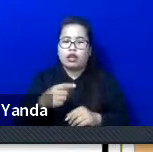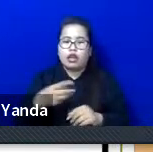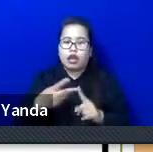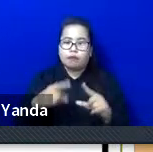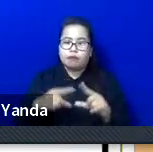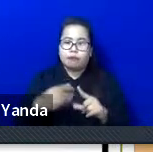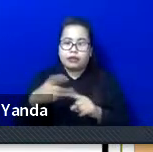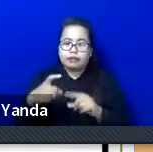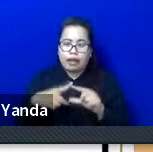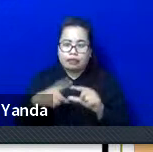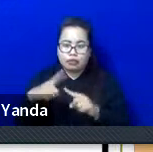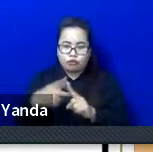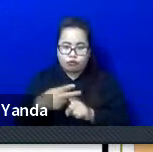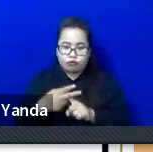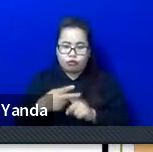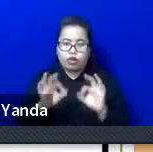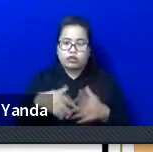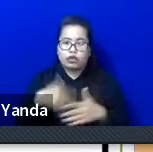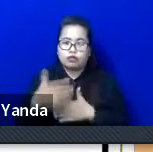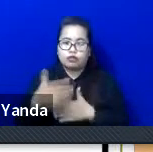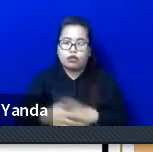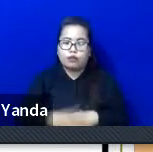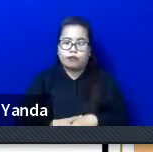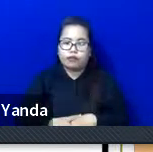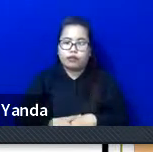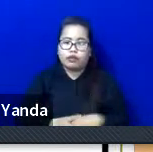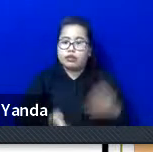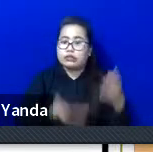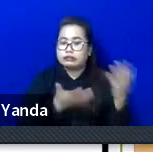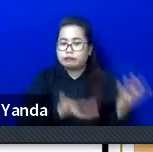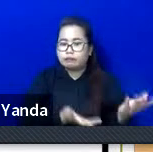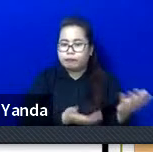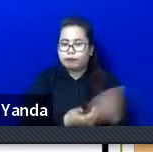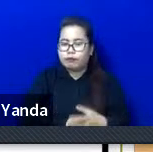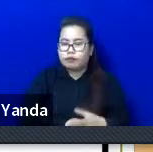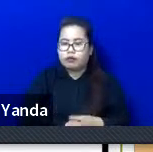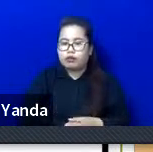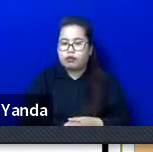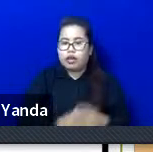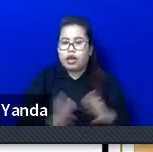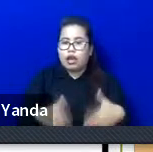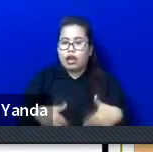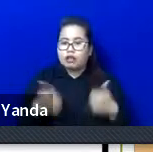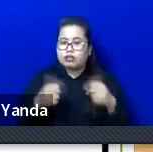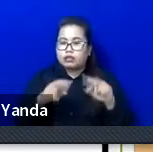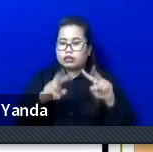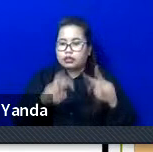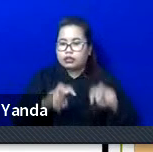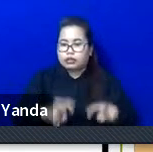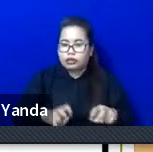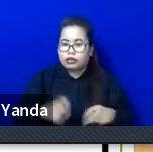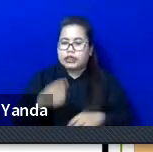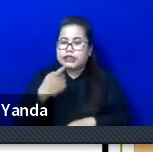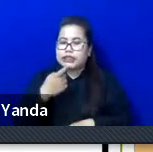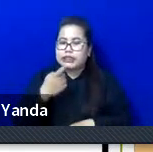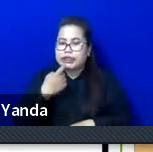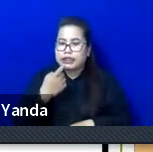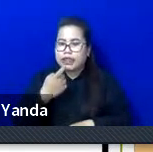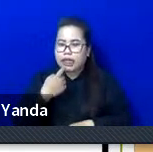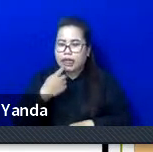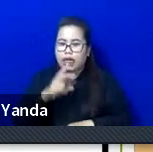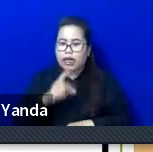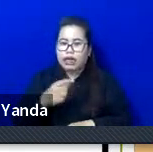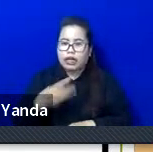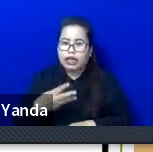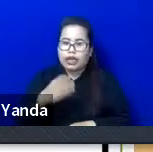Kemudian, nah ini adalah hasil riset saya terkait dengan recovery,